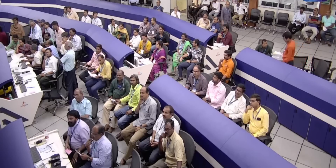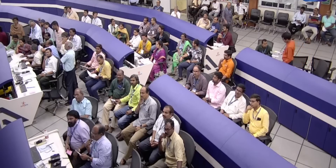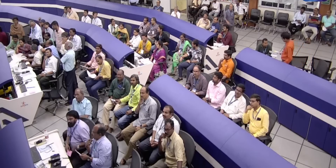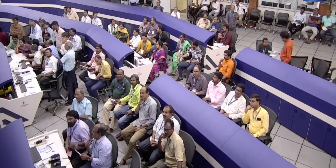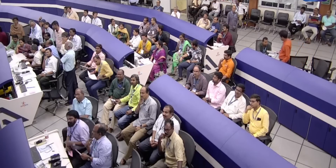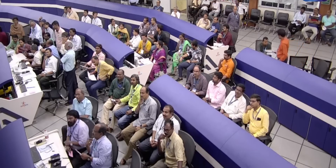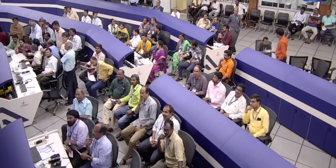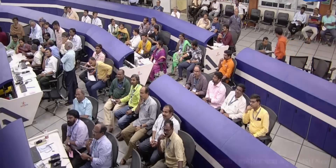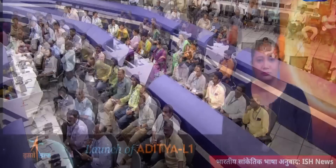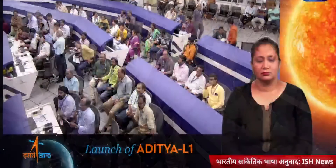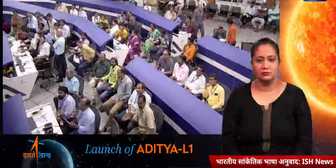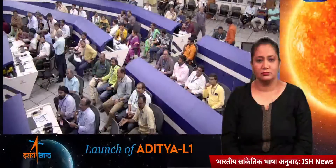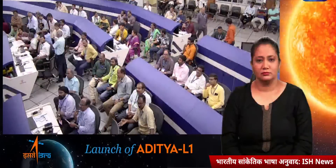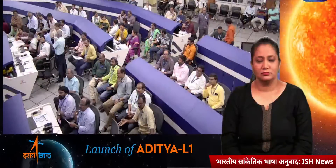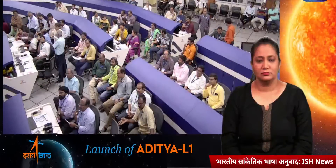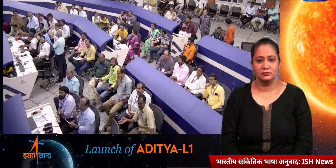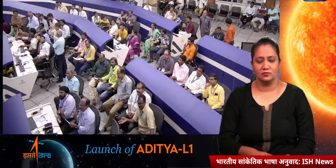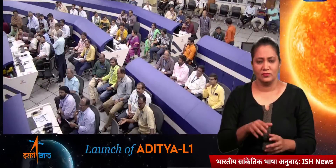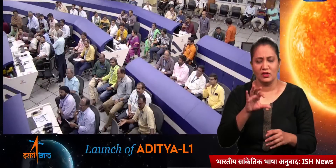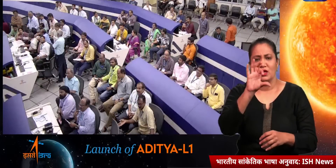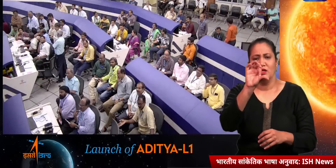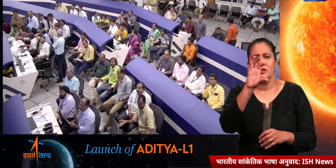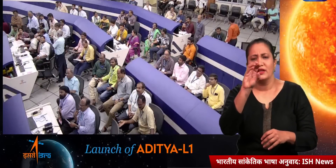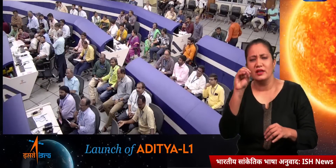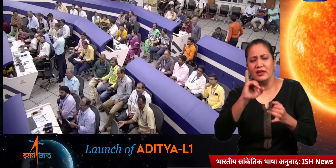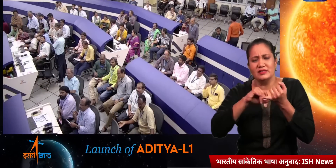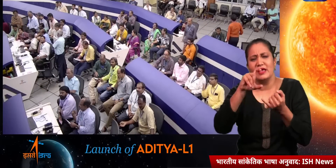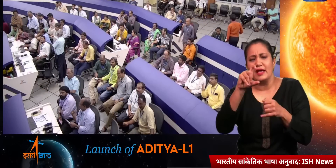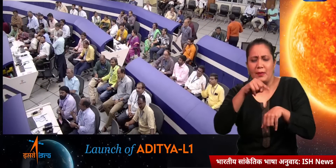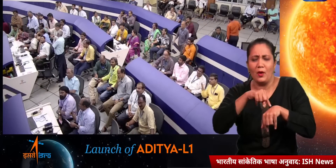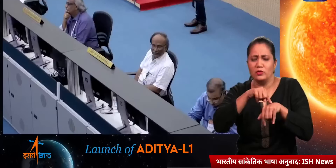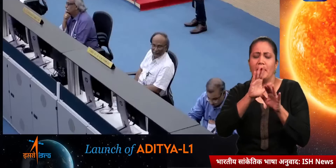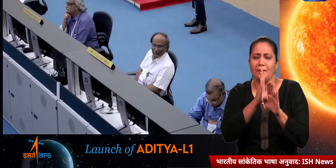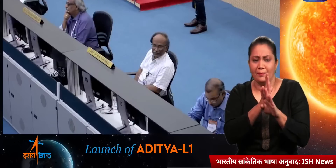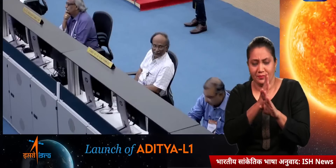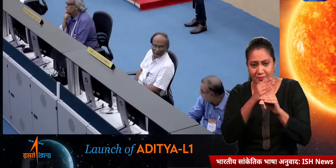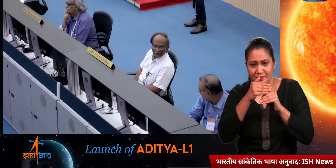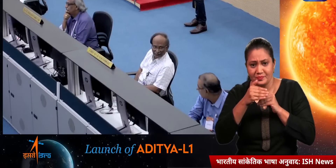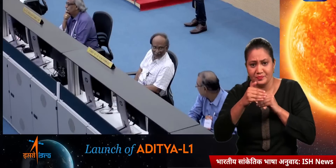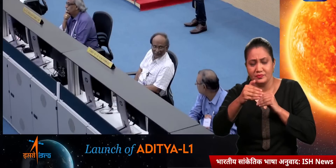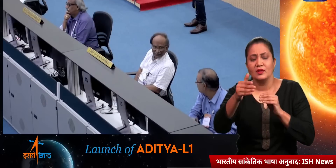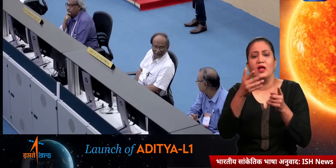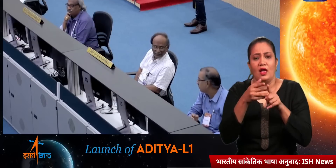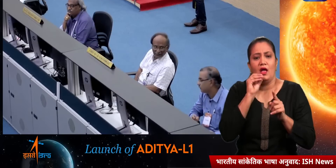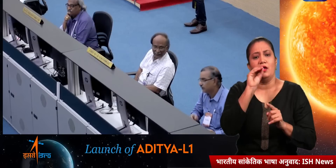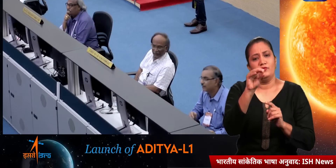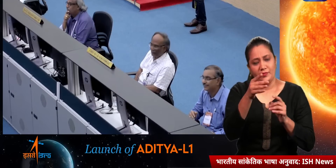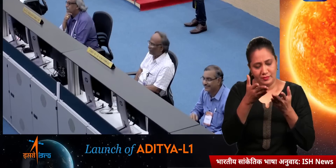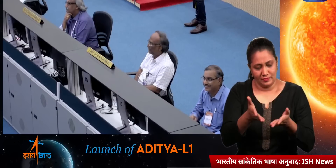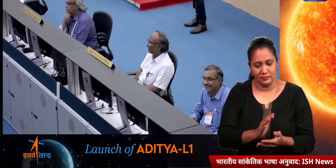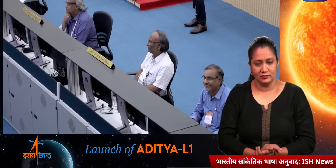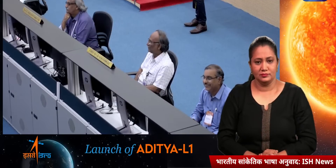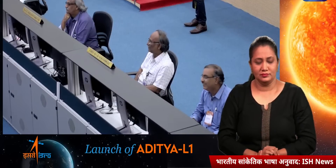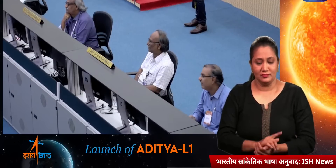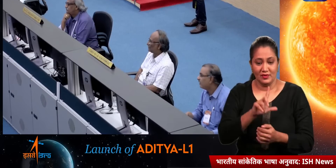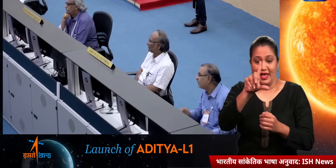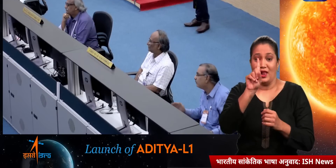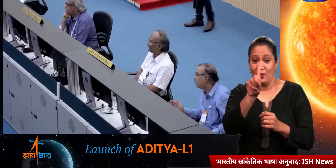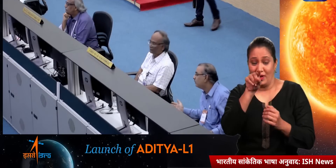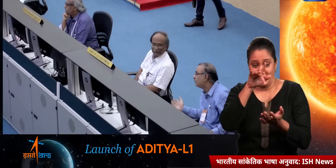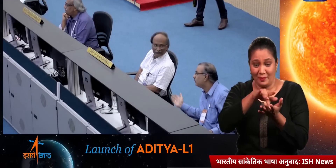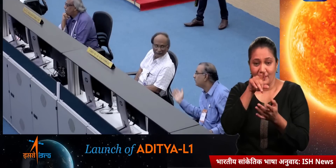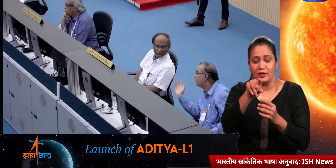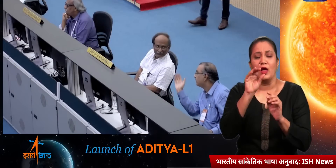यह कोस्टिंग फेज लगभग 900 सेकंड का होगा। इस दौरान हम आपको कुछ जानकारी देते हैं। लैग्रेंज पॉइंट से जुड़ी कुछ